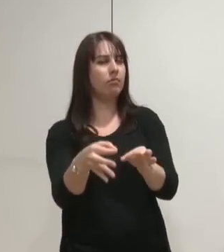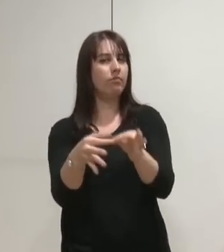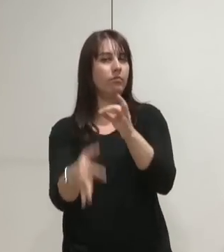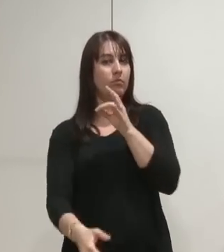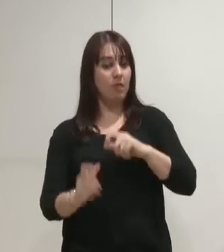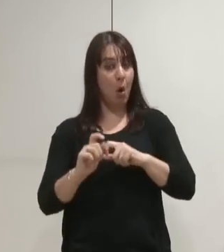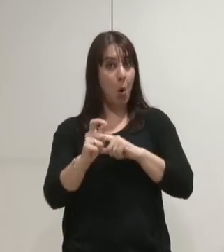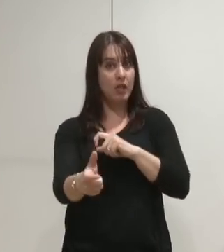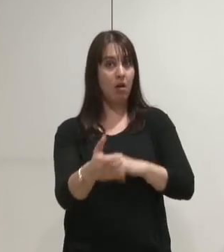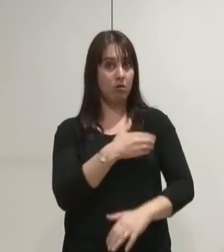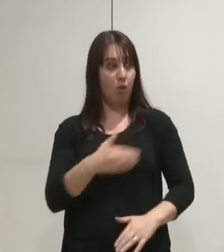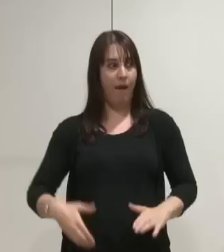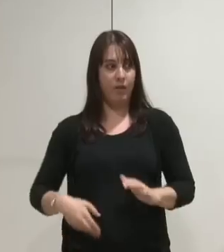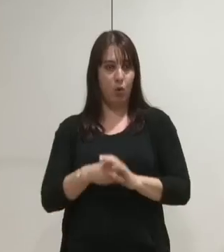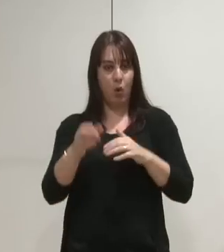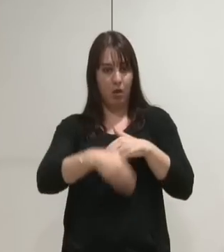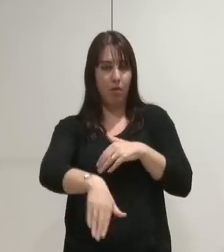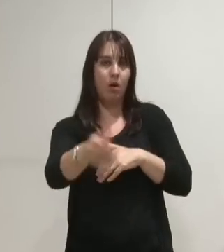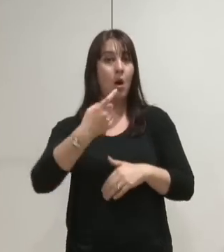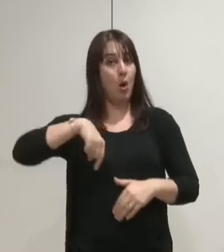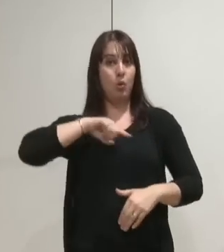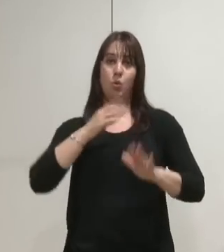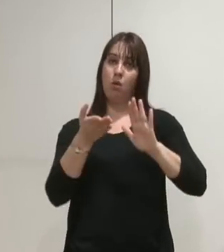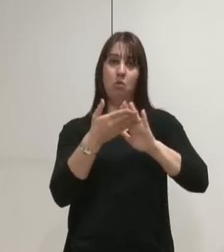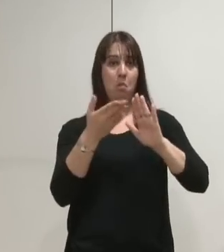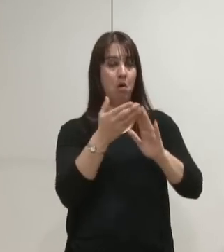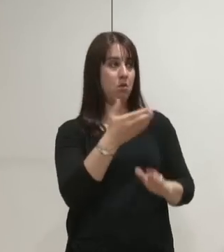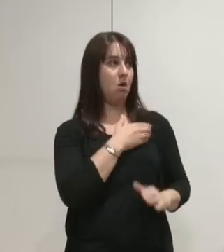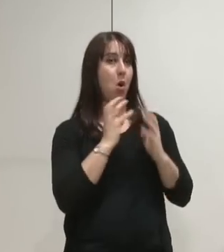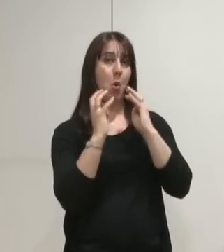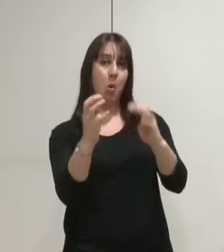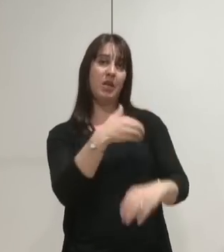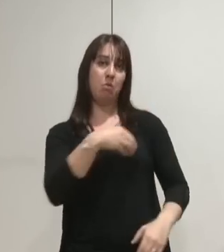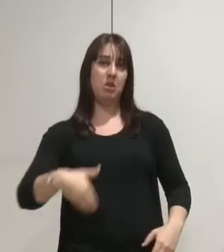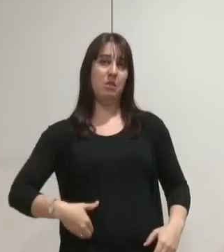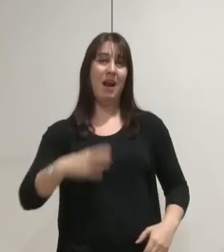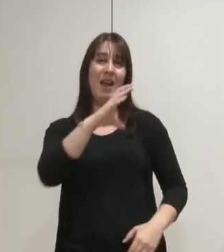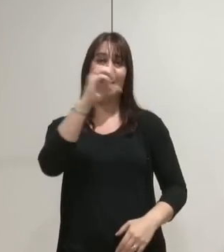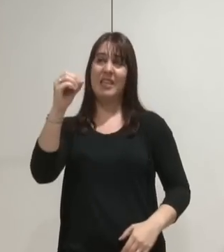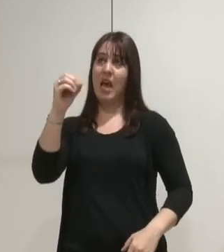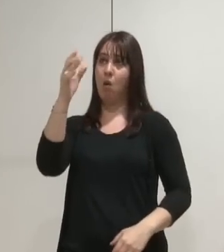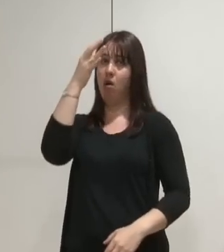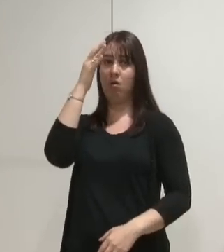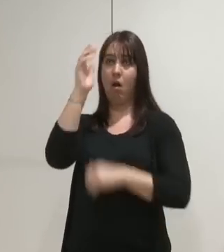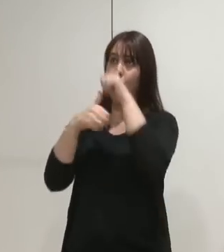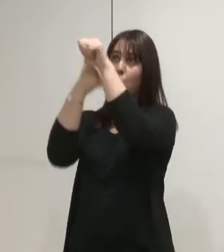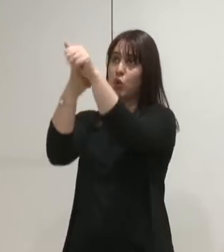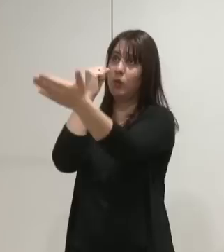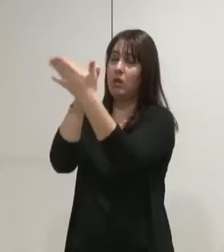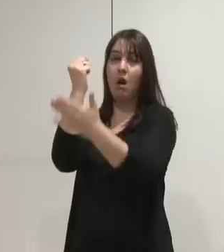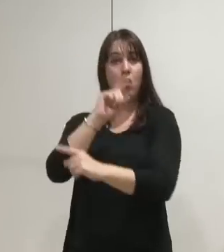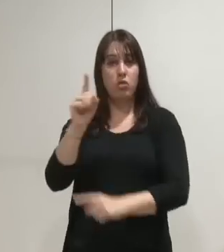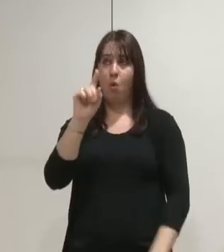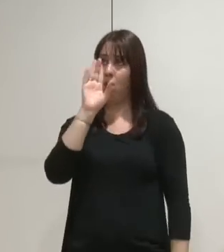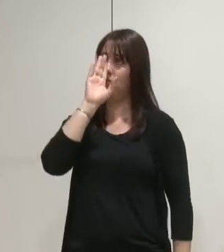conséquences pour la ville nous demandons au conseil municipal de ne pas suivre la viis de la CAO et de retenir l'offre de